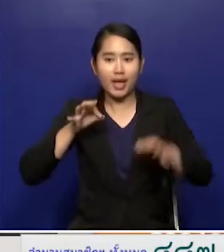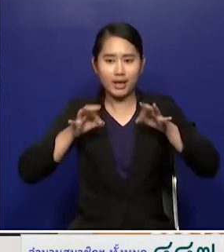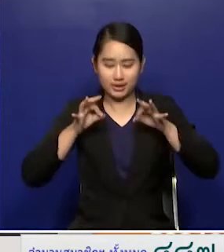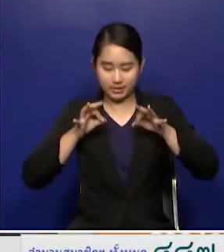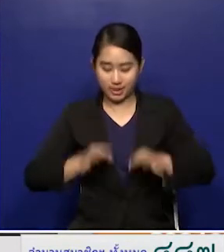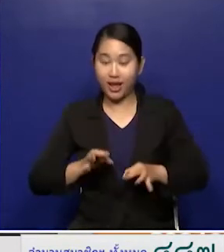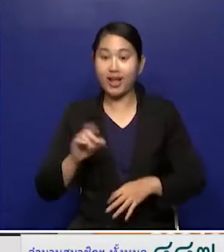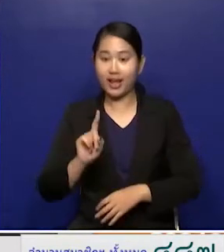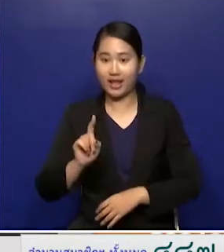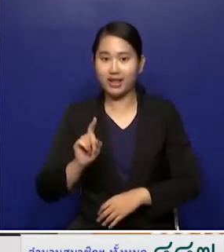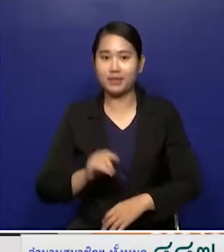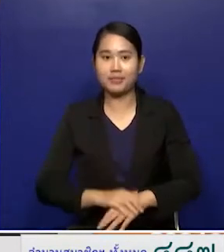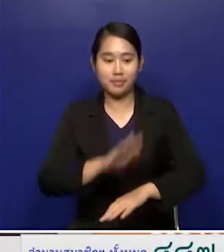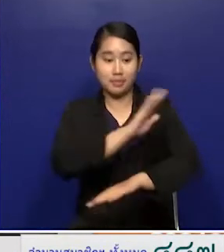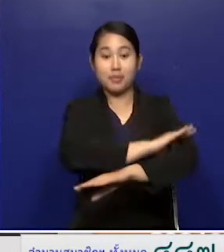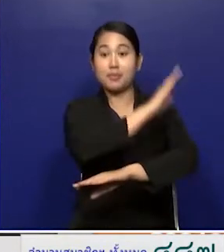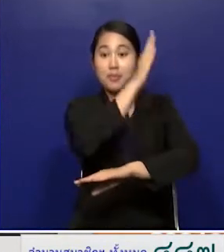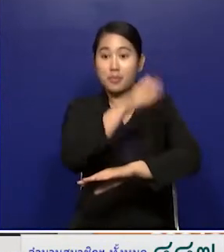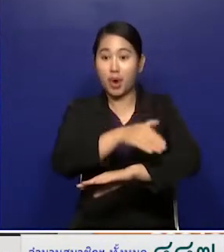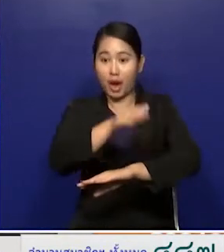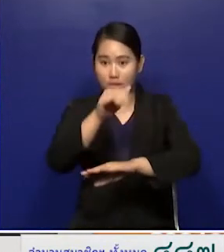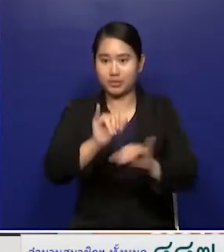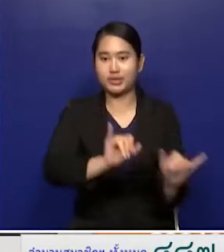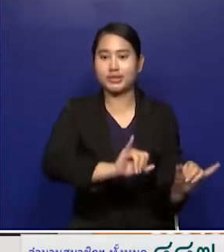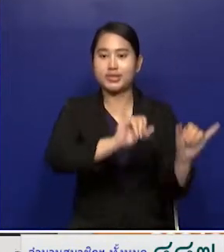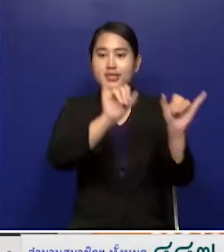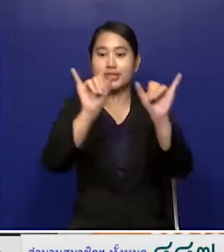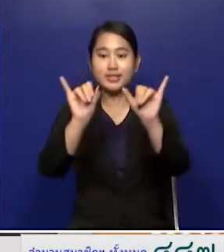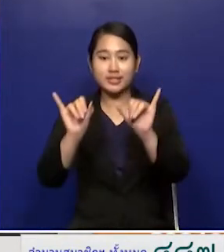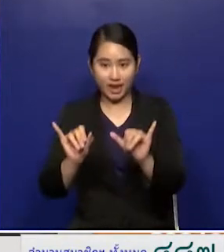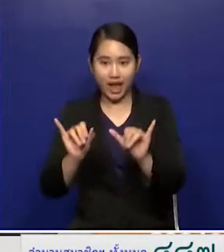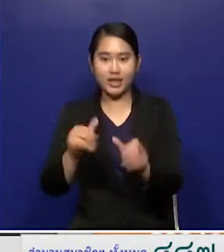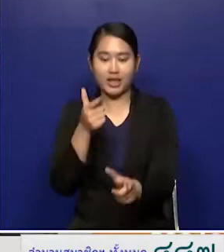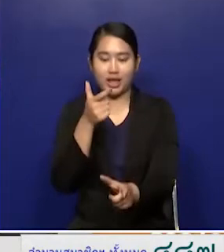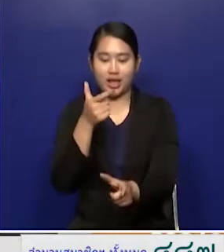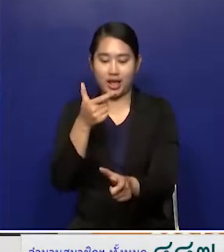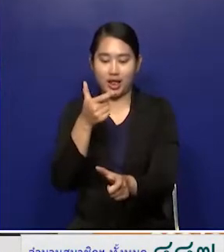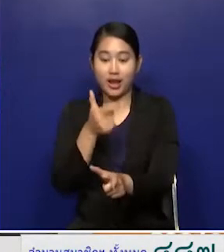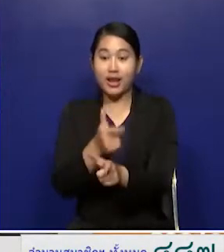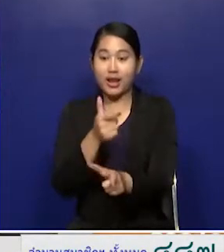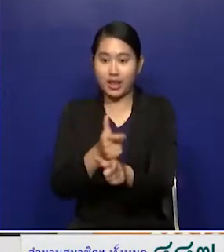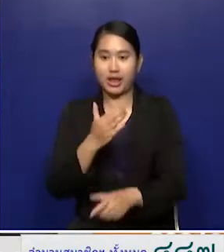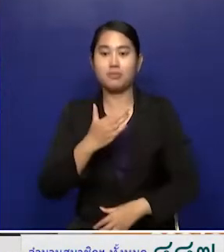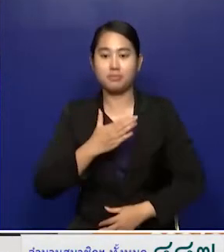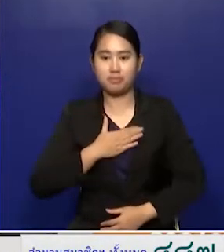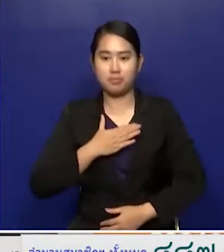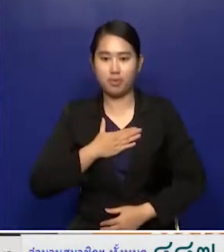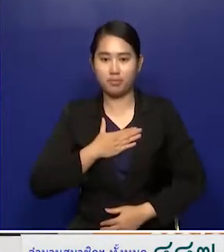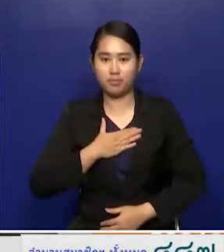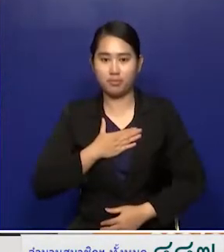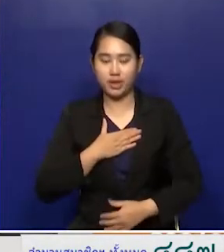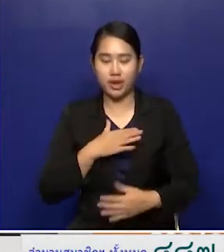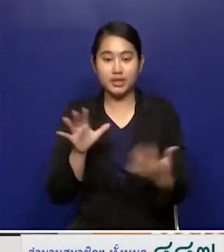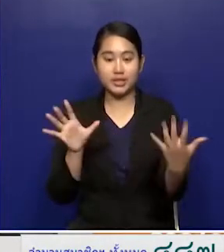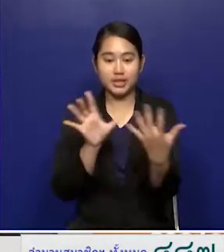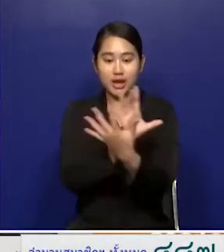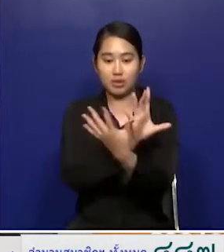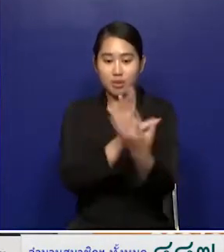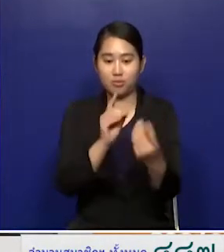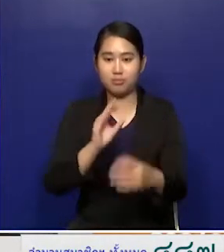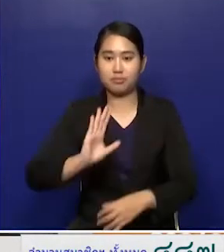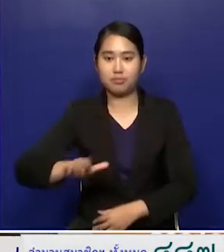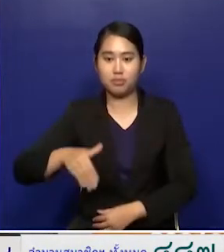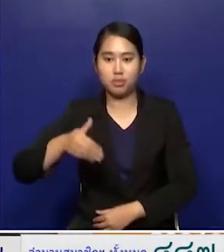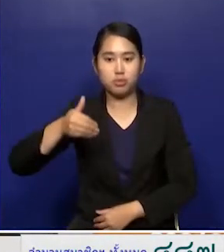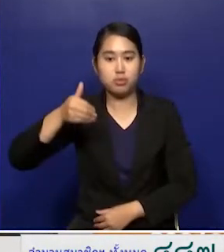าลงจากพ้นที่สูงลงมาครับเพื่อมาเรียง ให้ผมได้เติบโตในสงคมในสัคมเมือง ได้รกศ